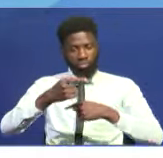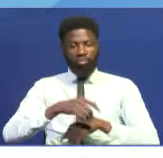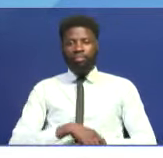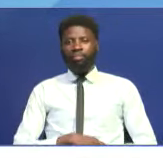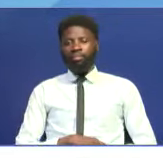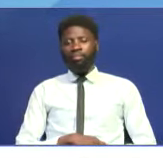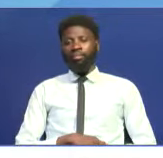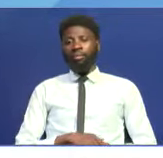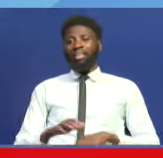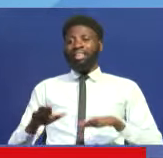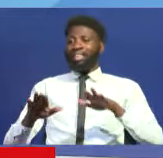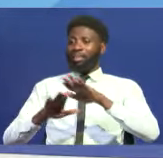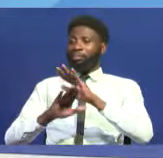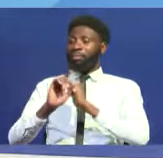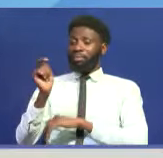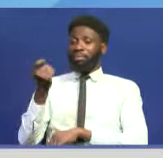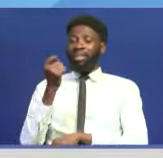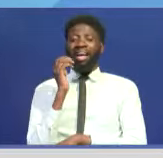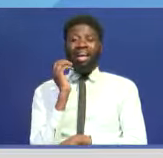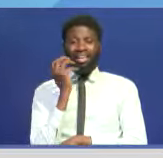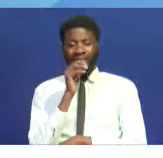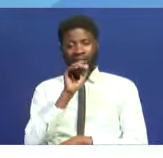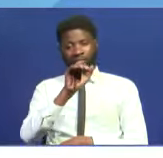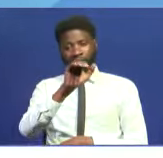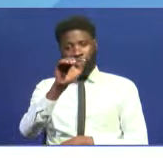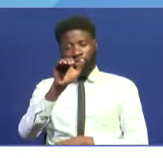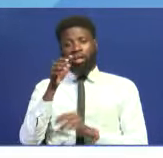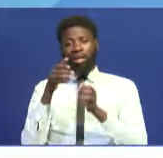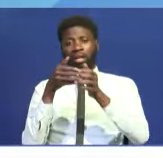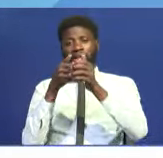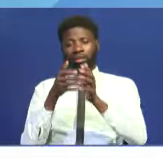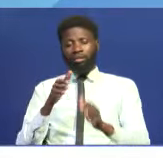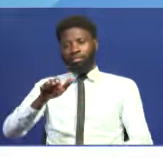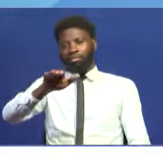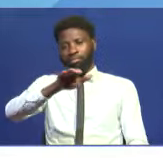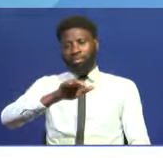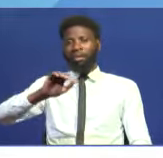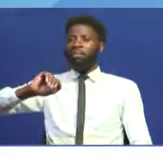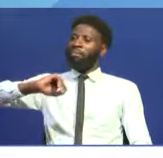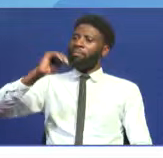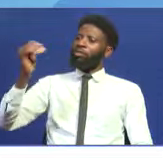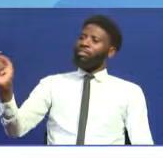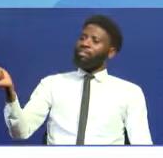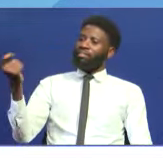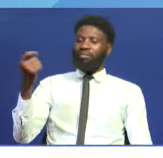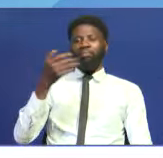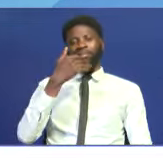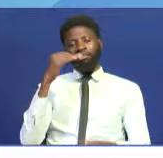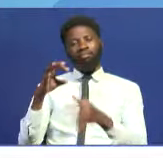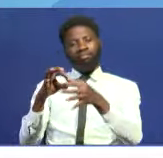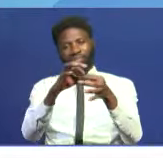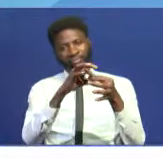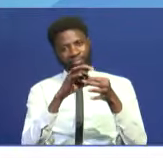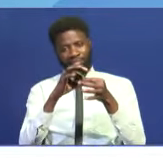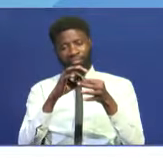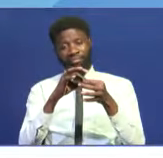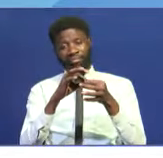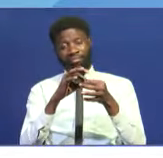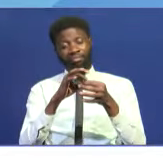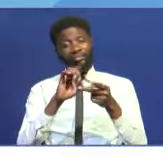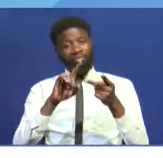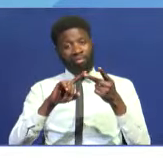Ambapo naibu rais Rigathi Gachagua amewataka viongozi wa eneo la Mlima Kenya wawe na umoja na kuangazia kuwahudumia